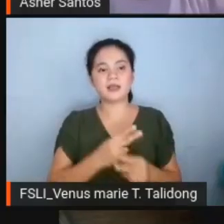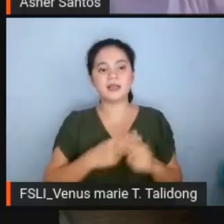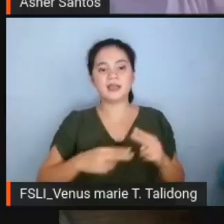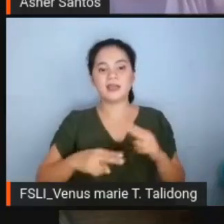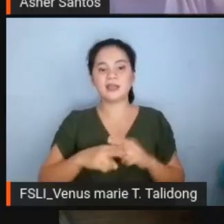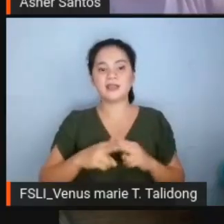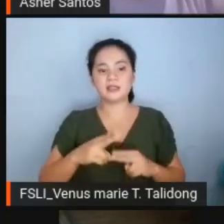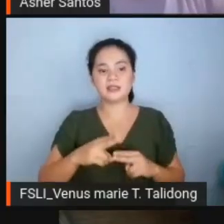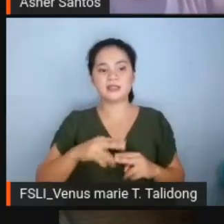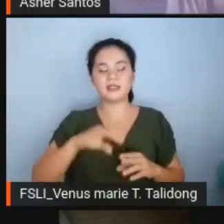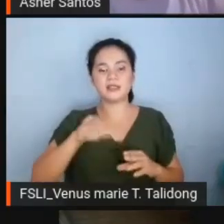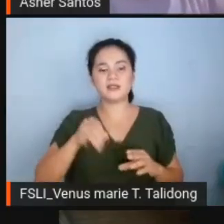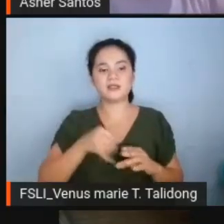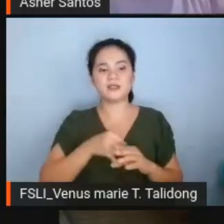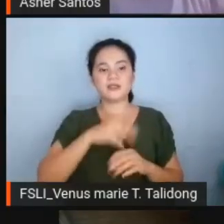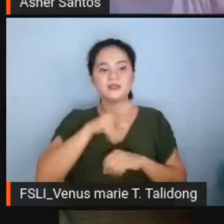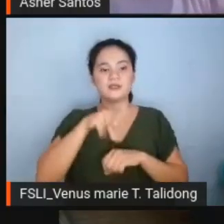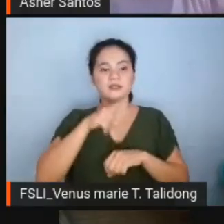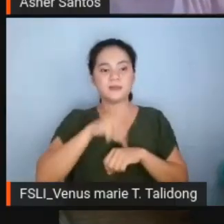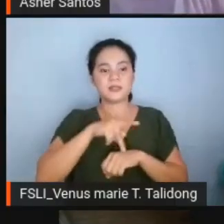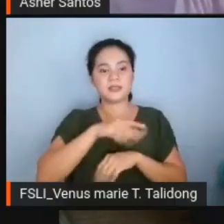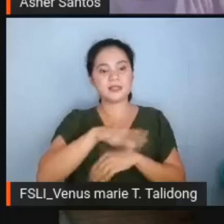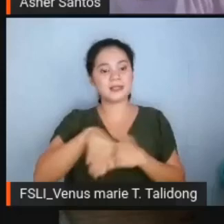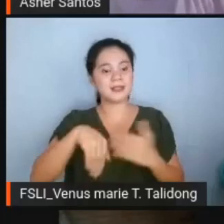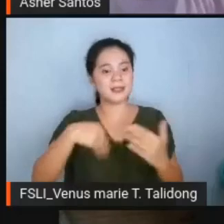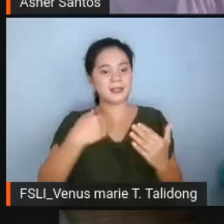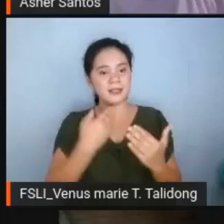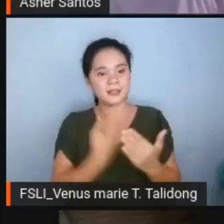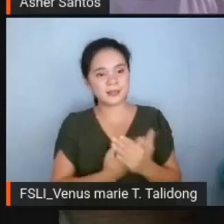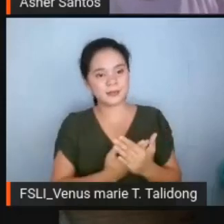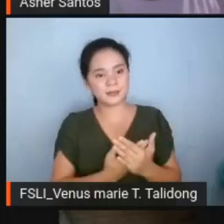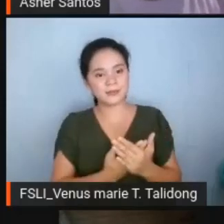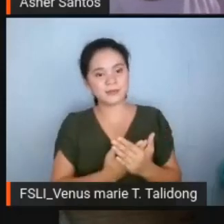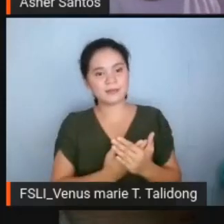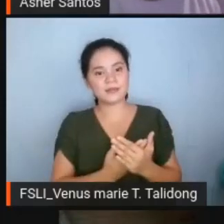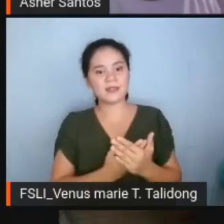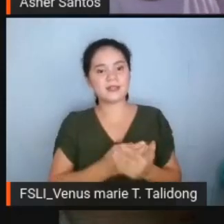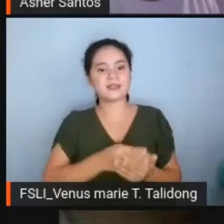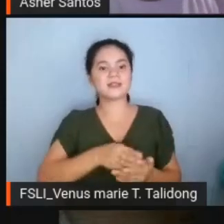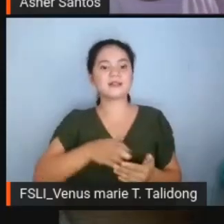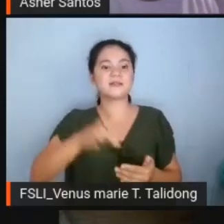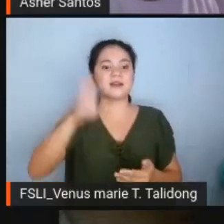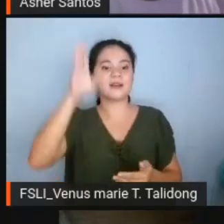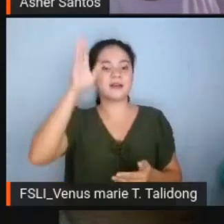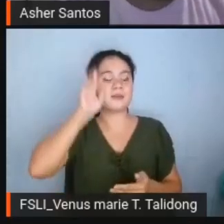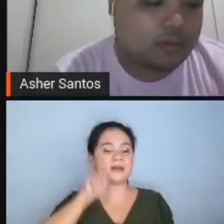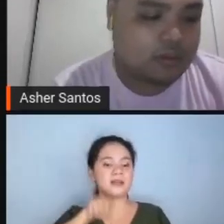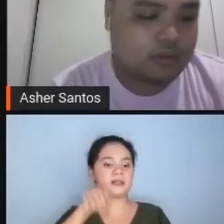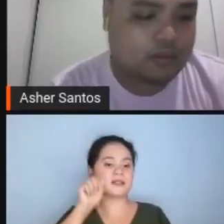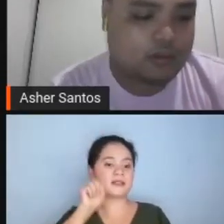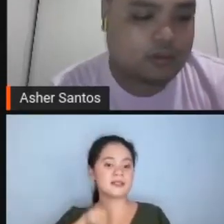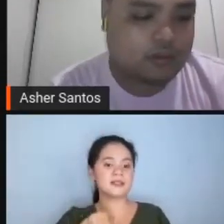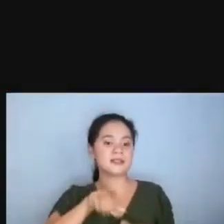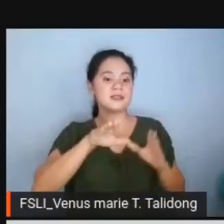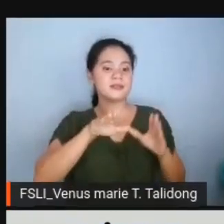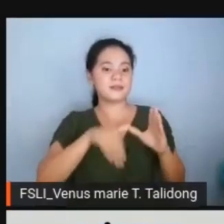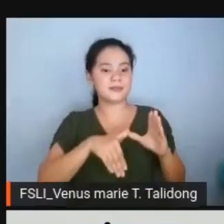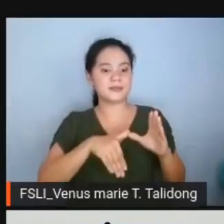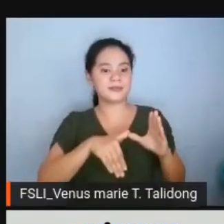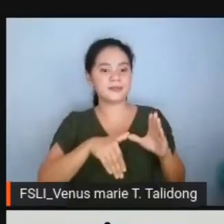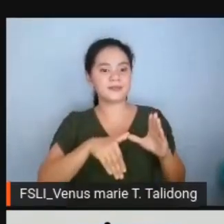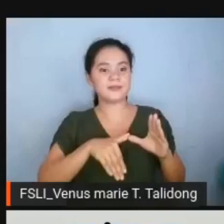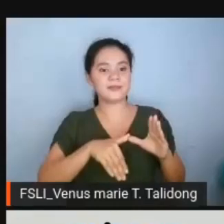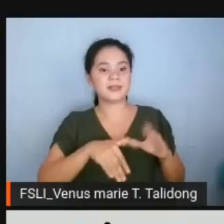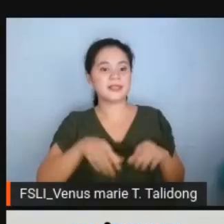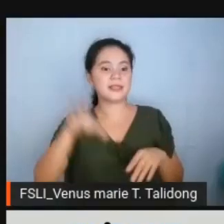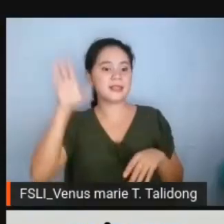Pilipinas at sa lahat ho ng ating mga brothers and sisters na PWD at nakikinig at